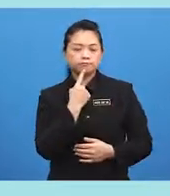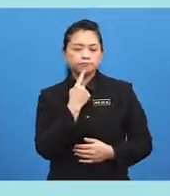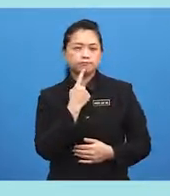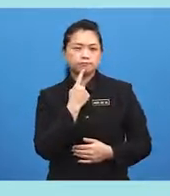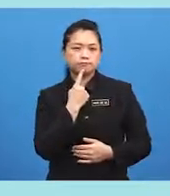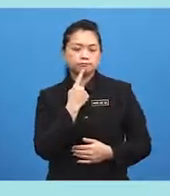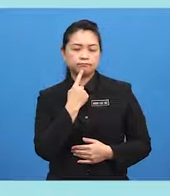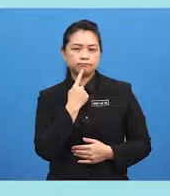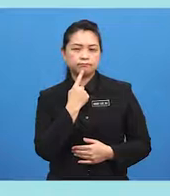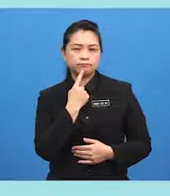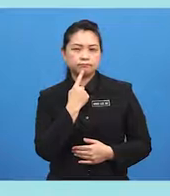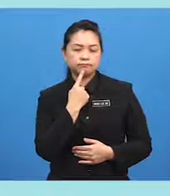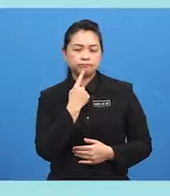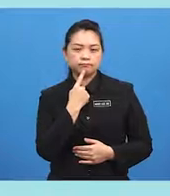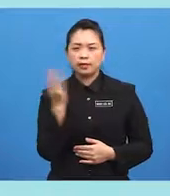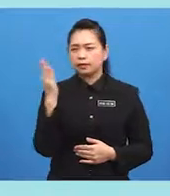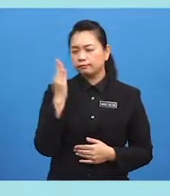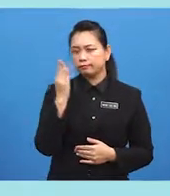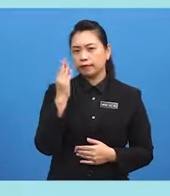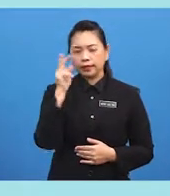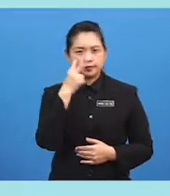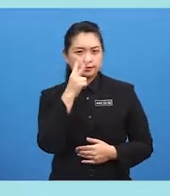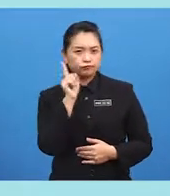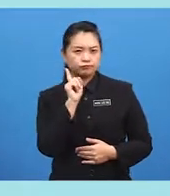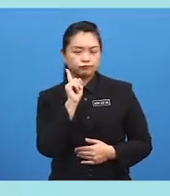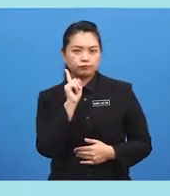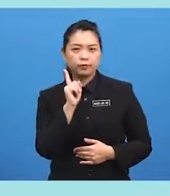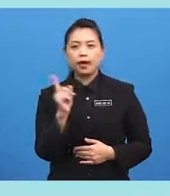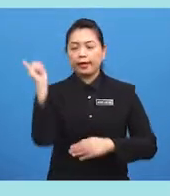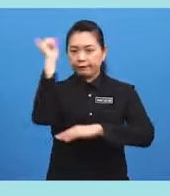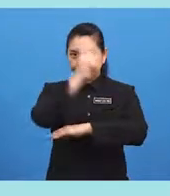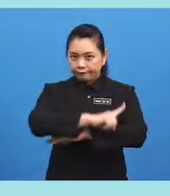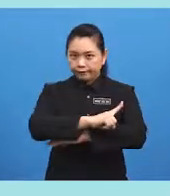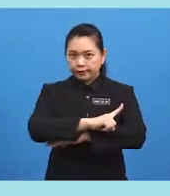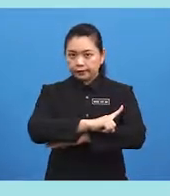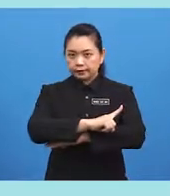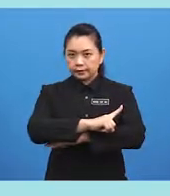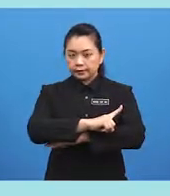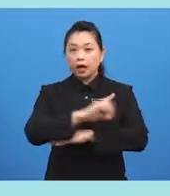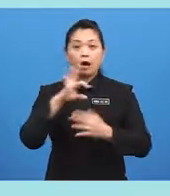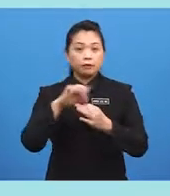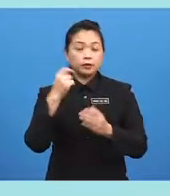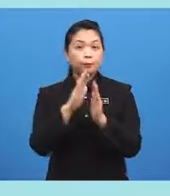Hmm... ...let me see. in front of the bookcase?